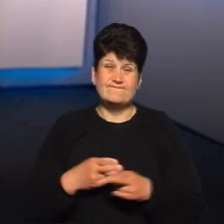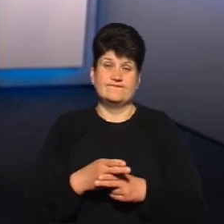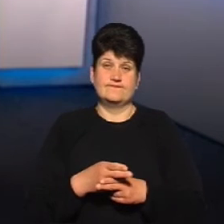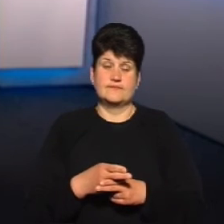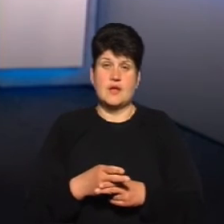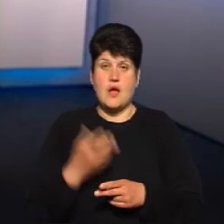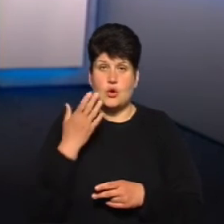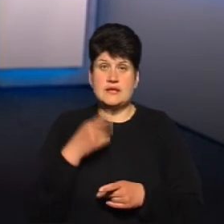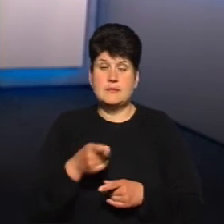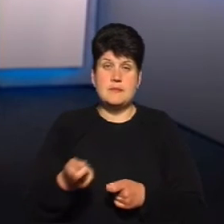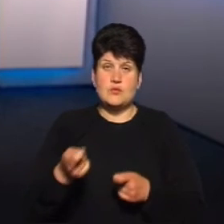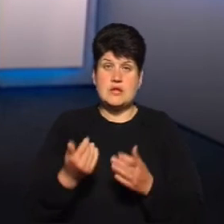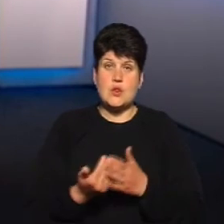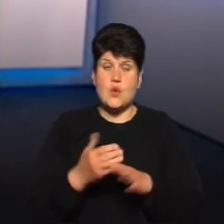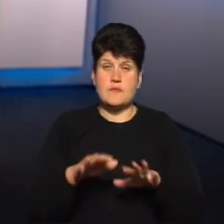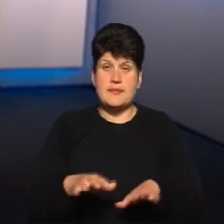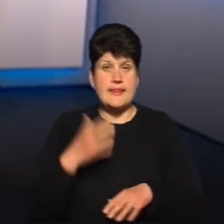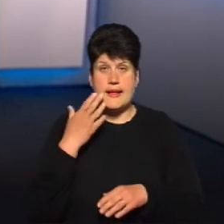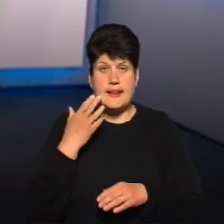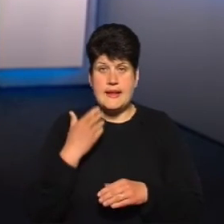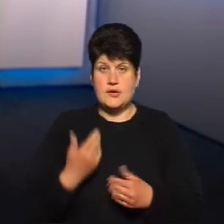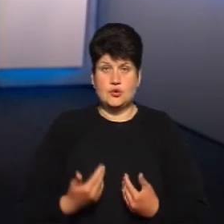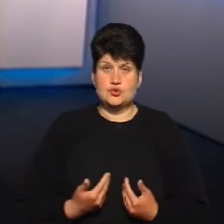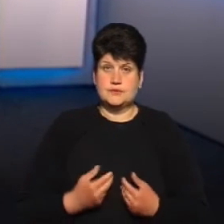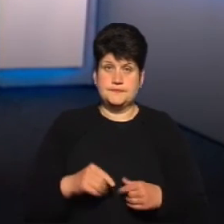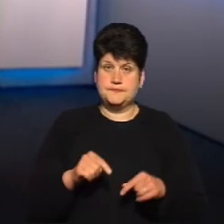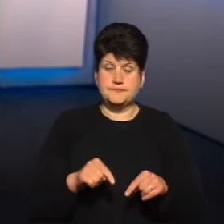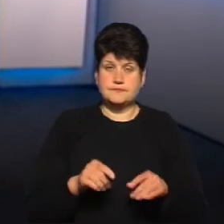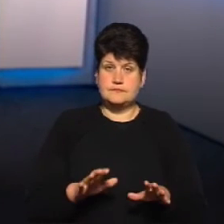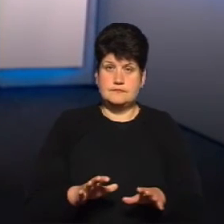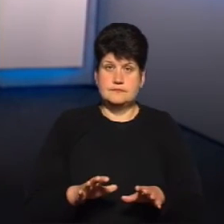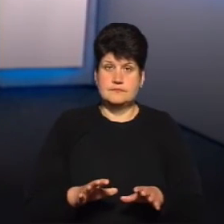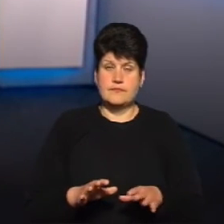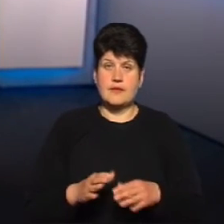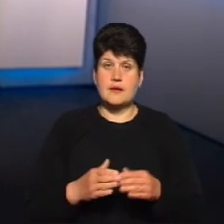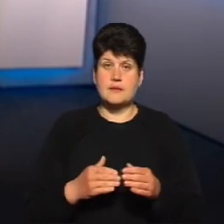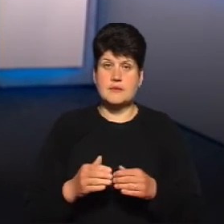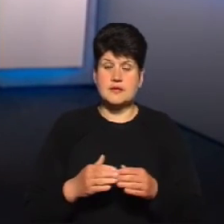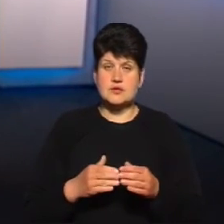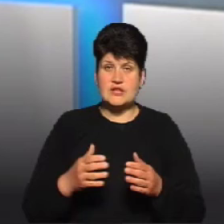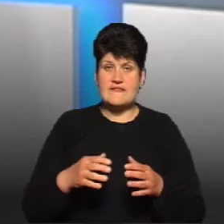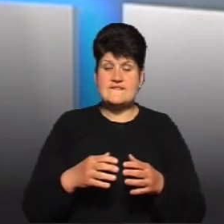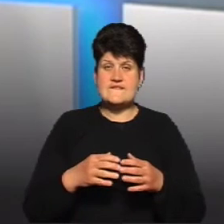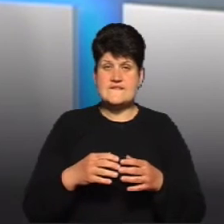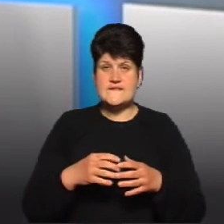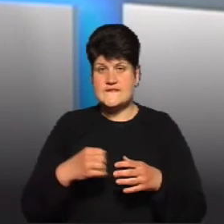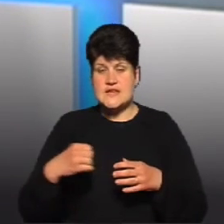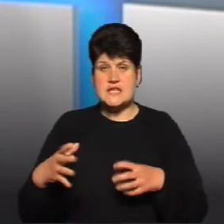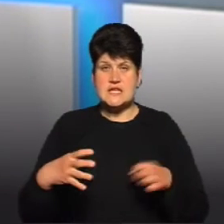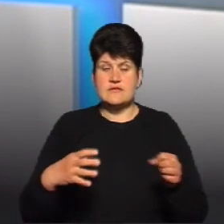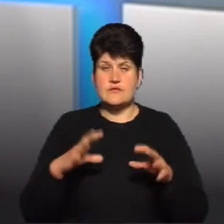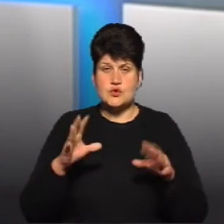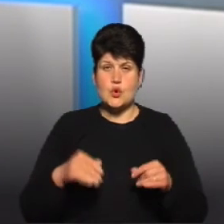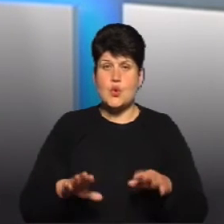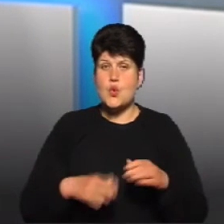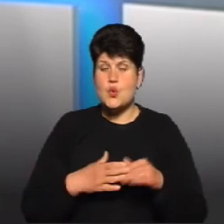привозять на нове місце, не так легко обжитися. Так, і ти практично відірваний від цього. В тебе руки опускаються, коли ти не